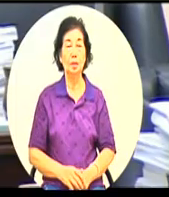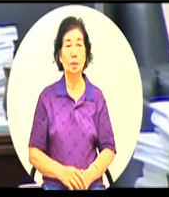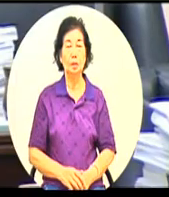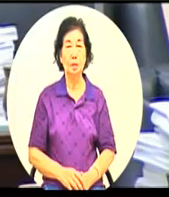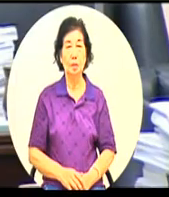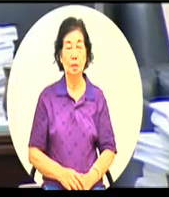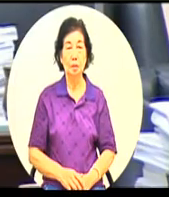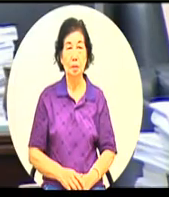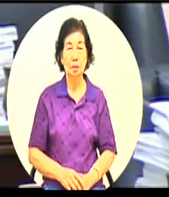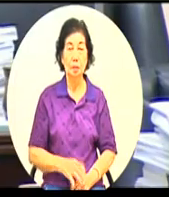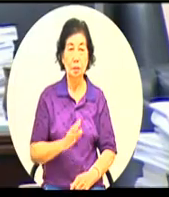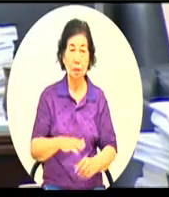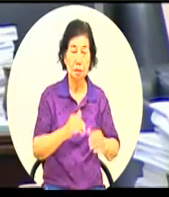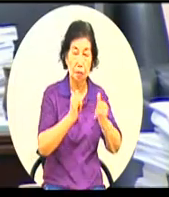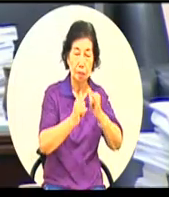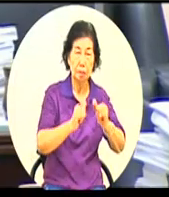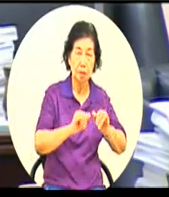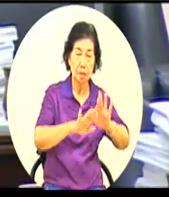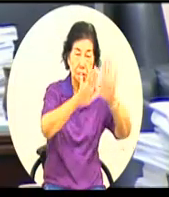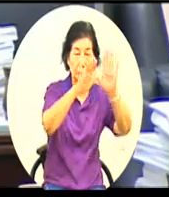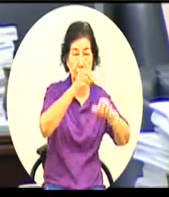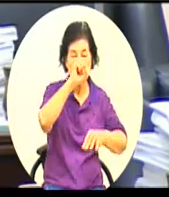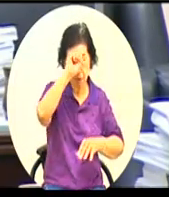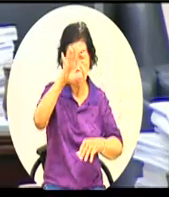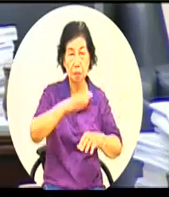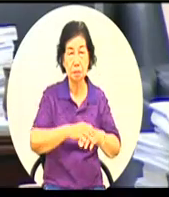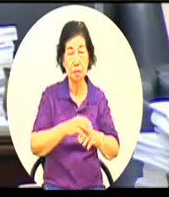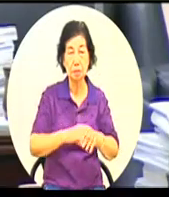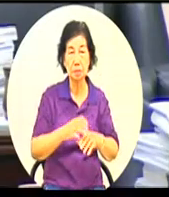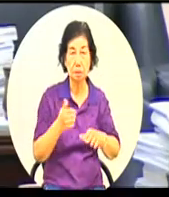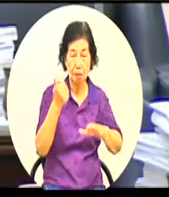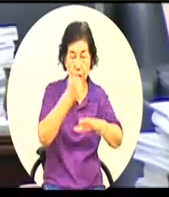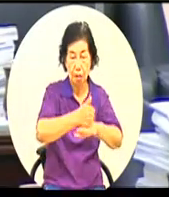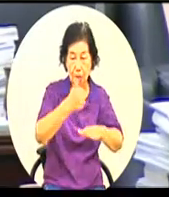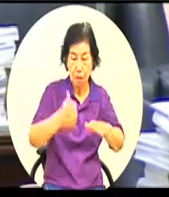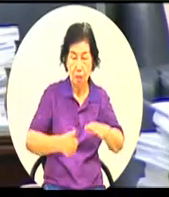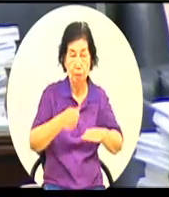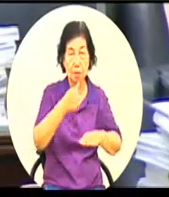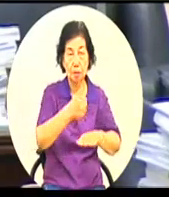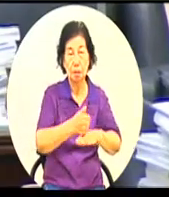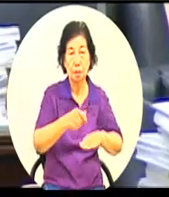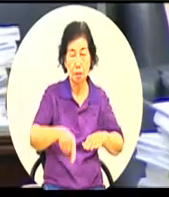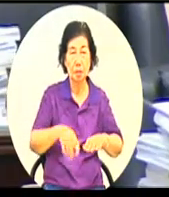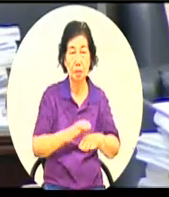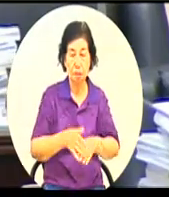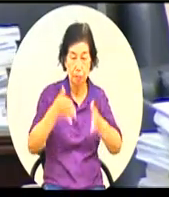因民进党前后任的总统，啊，对军公教